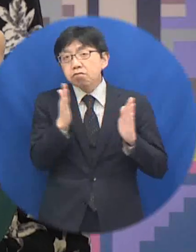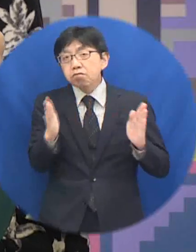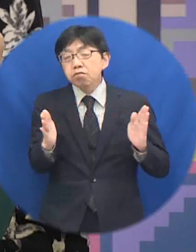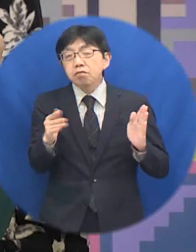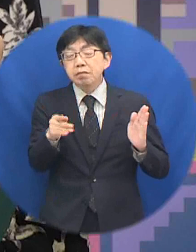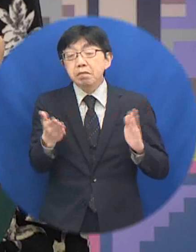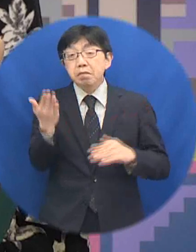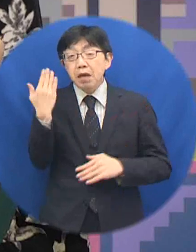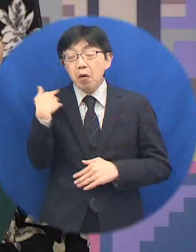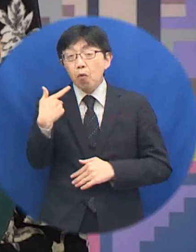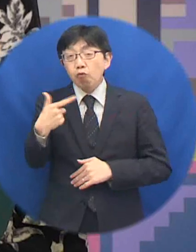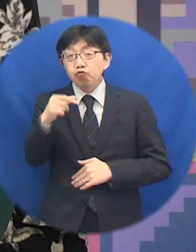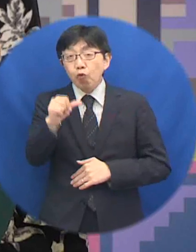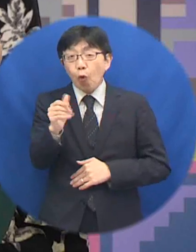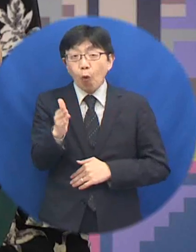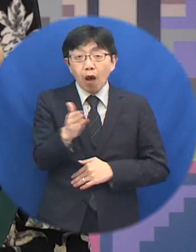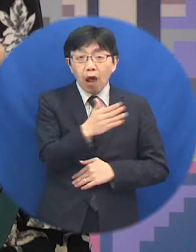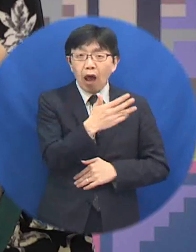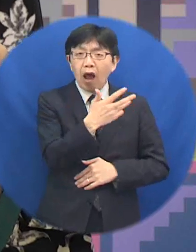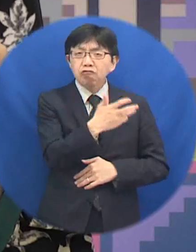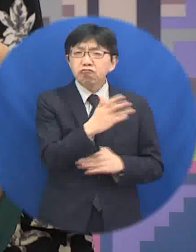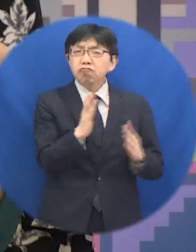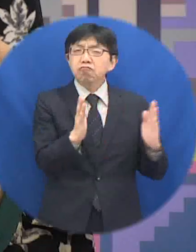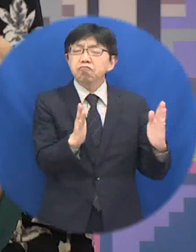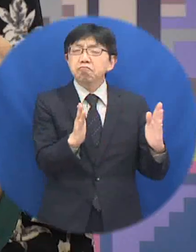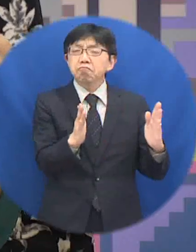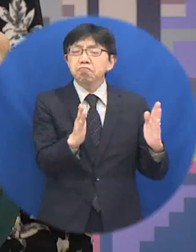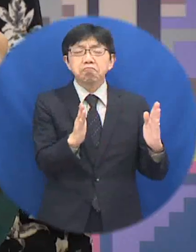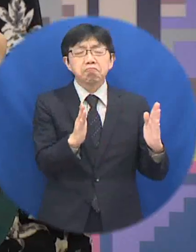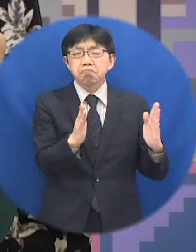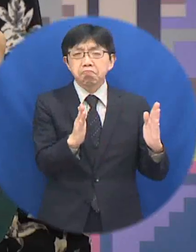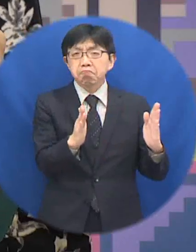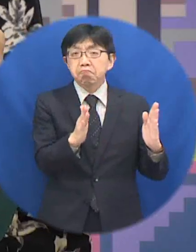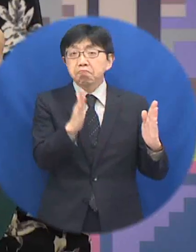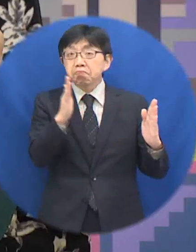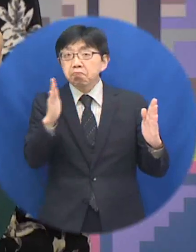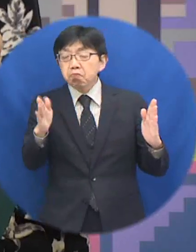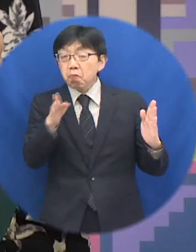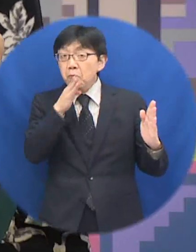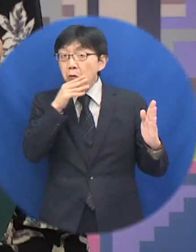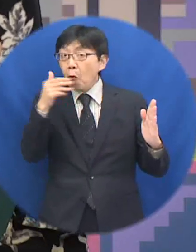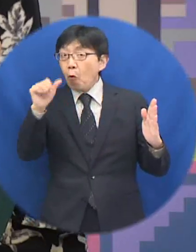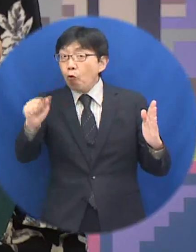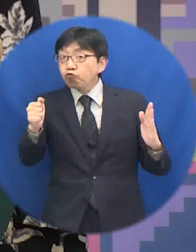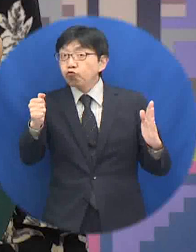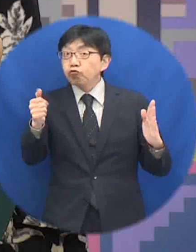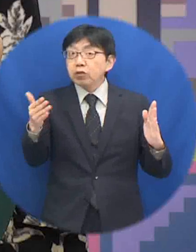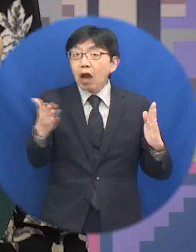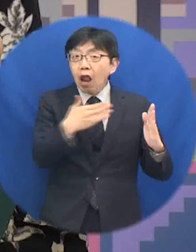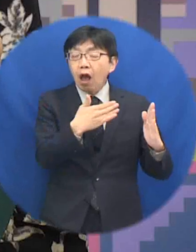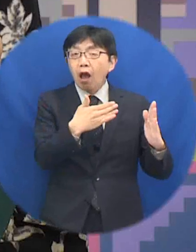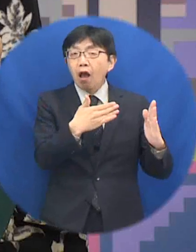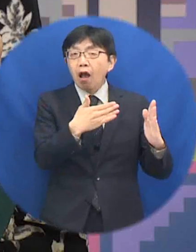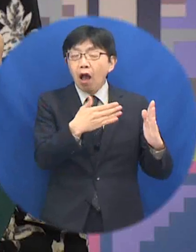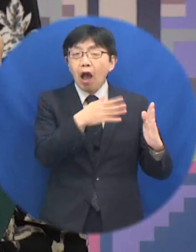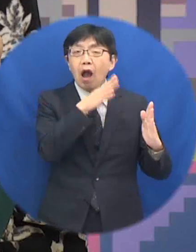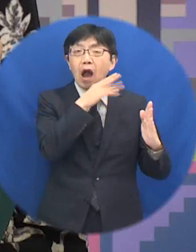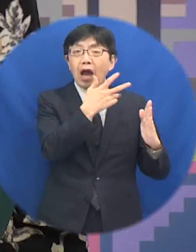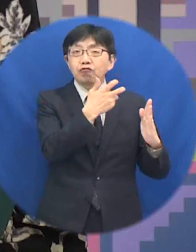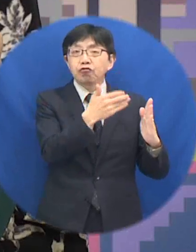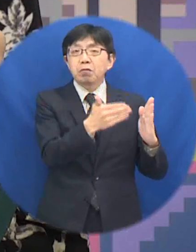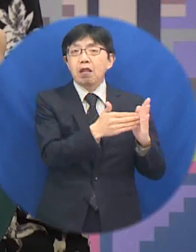から80歳という方が対象だったんですけれども、今年度からは50歳から80歳までの方が利用でき